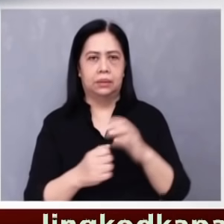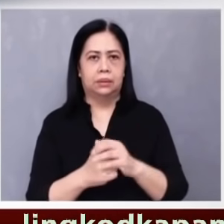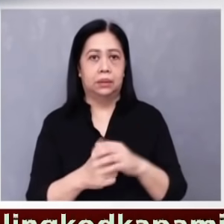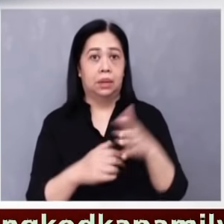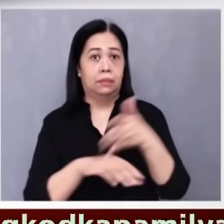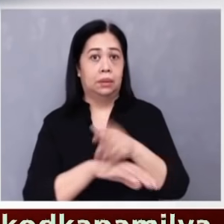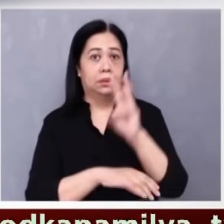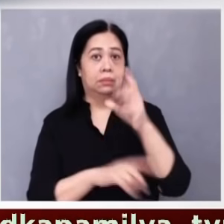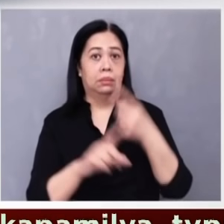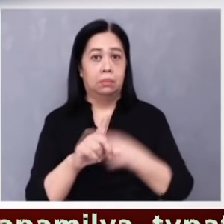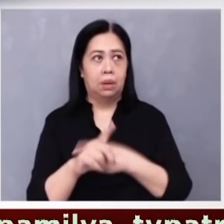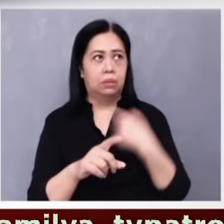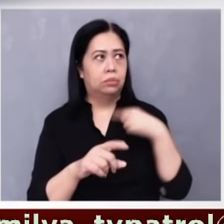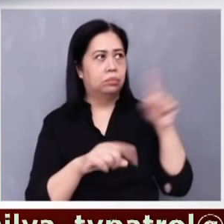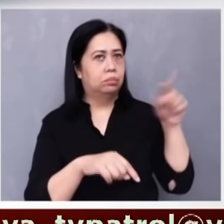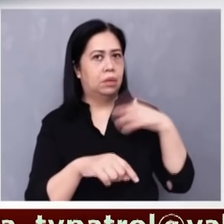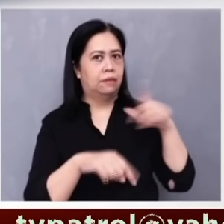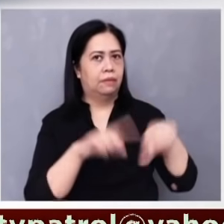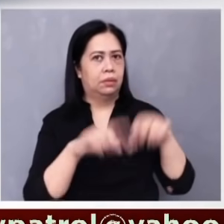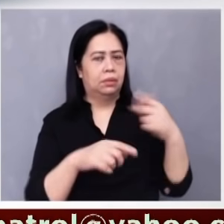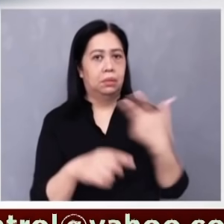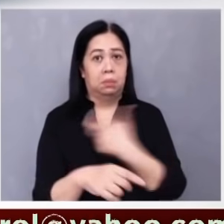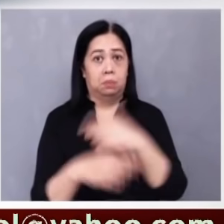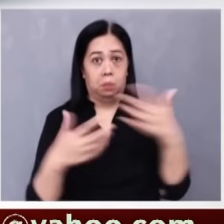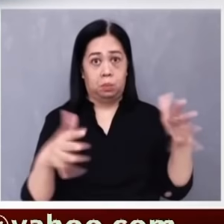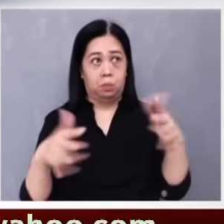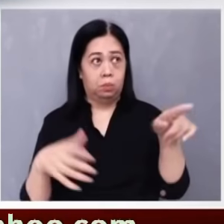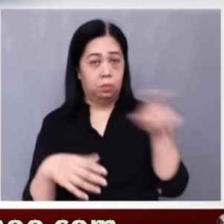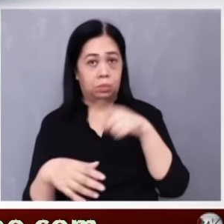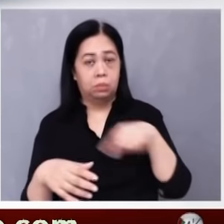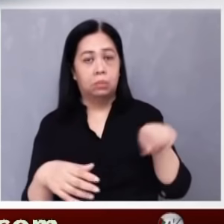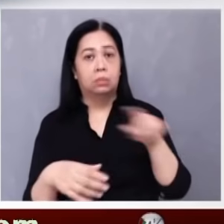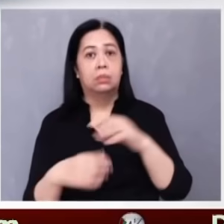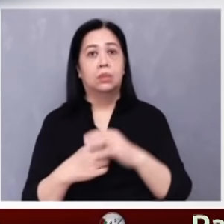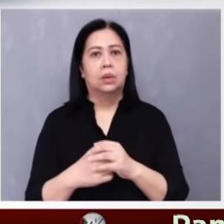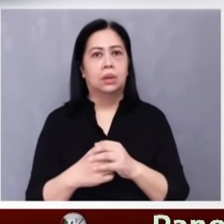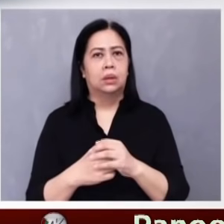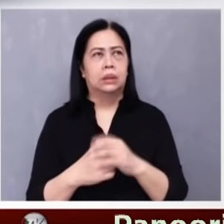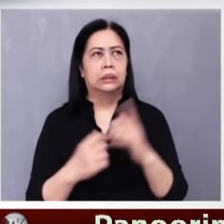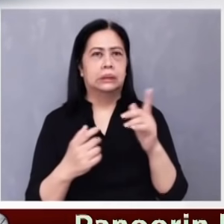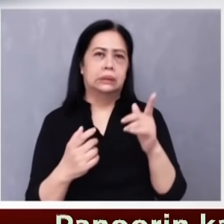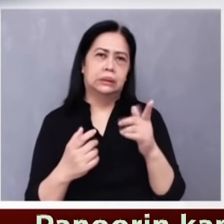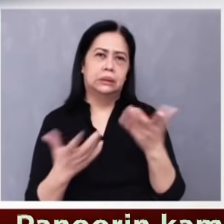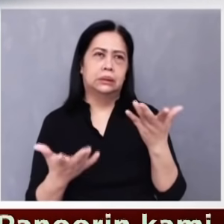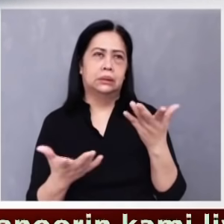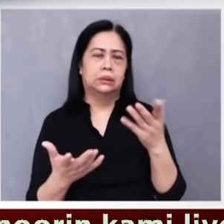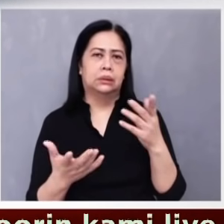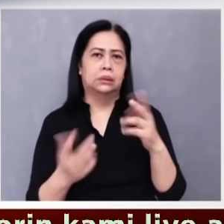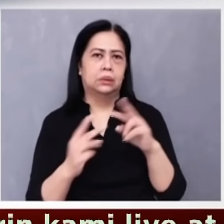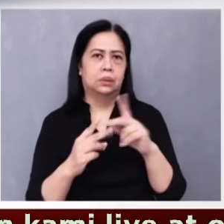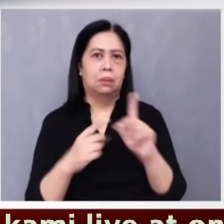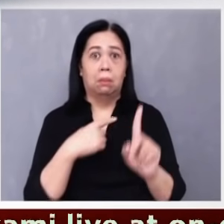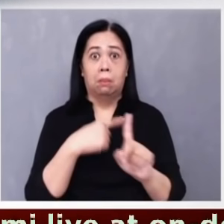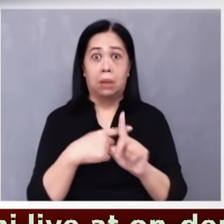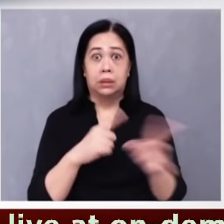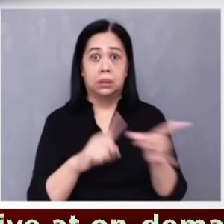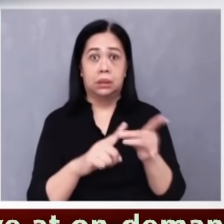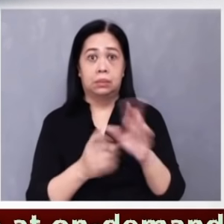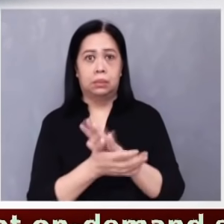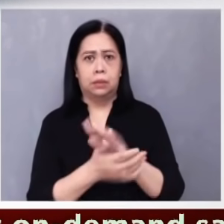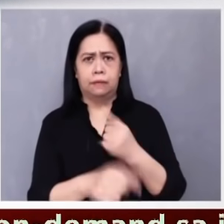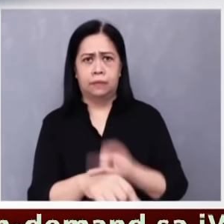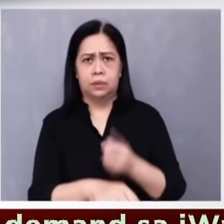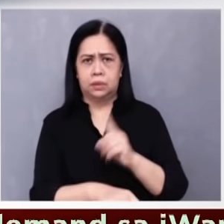mga kakilala ko na na-vaccinan, it's either naging positive sila sa COVID for the first time